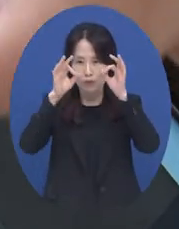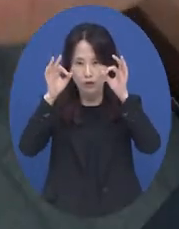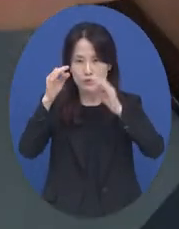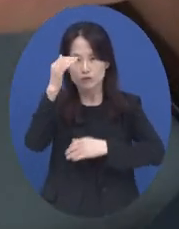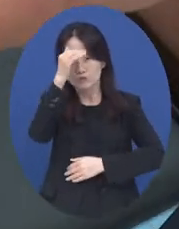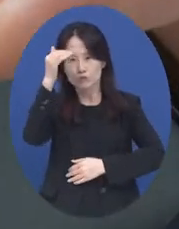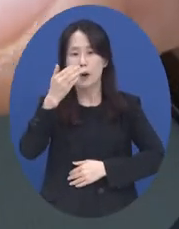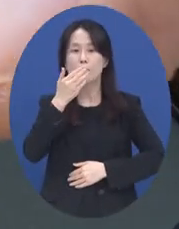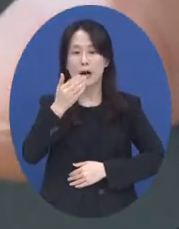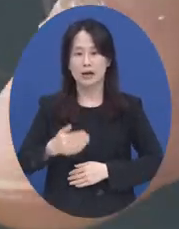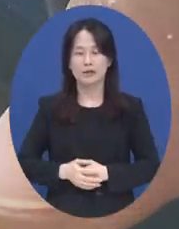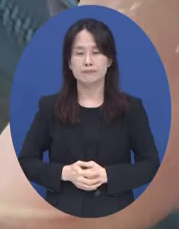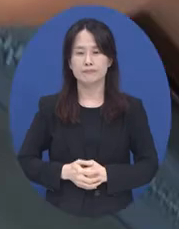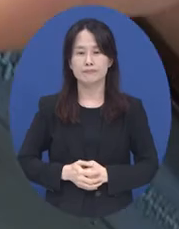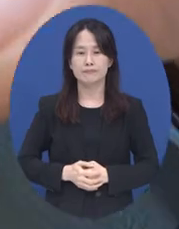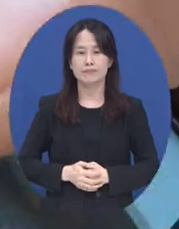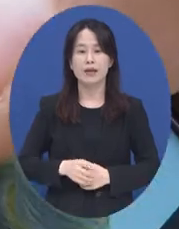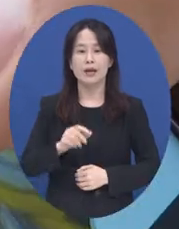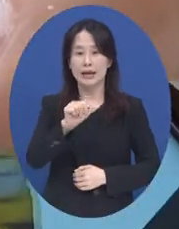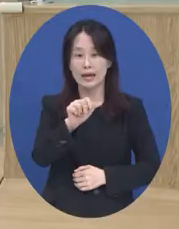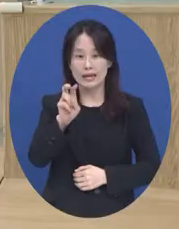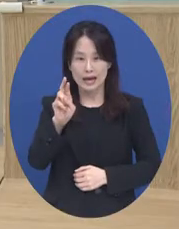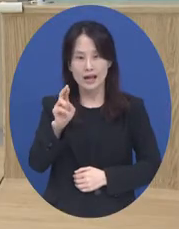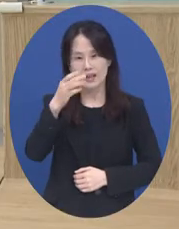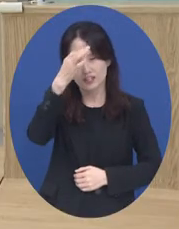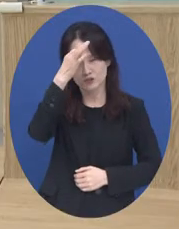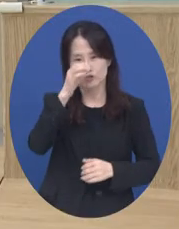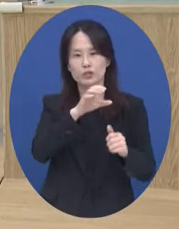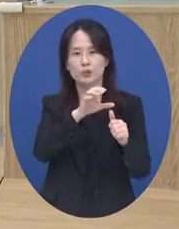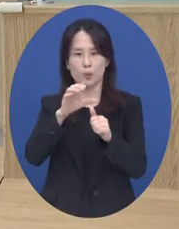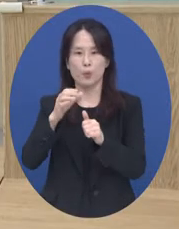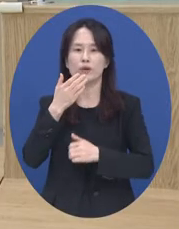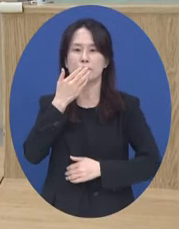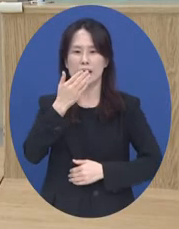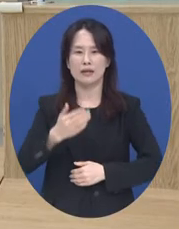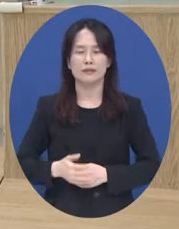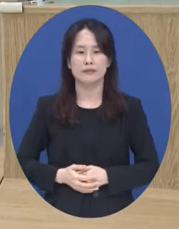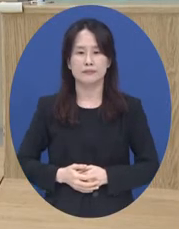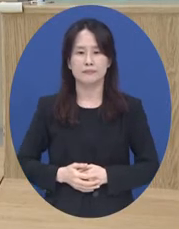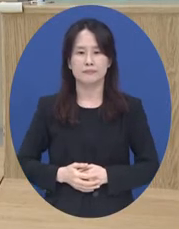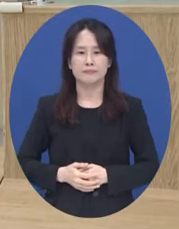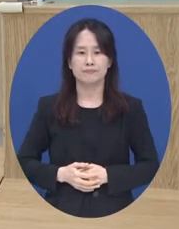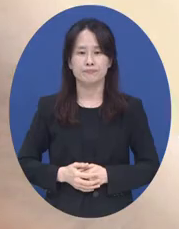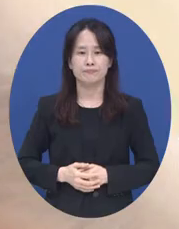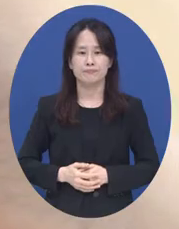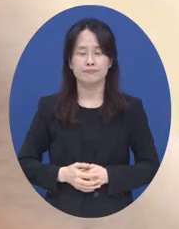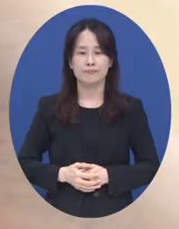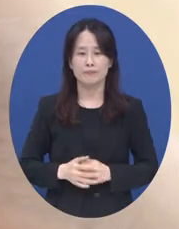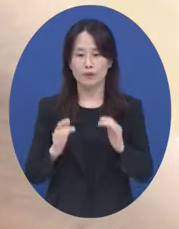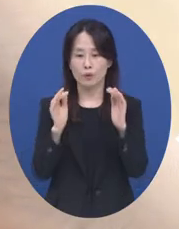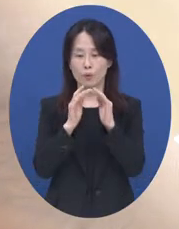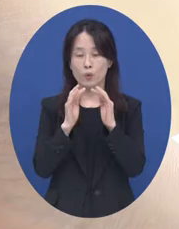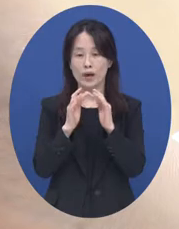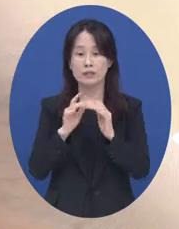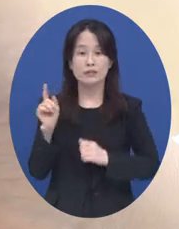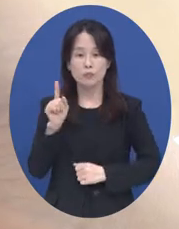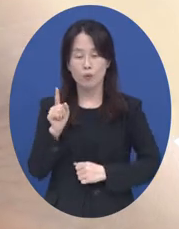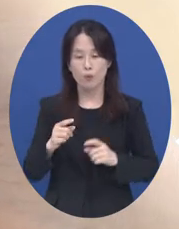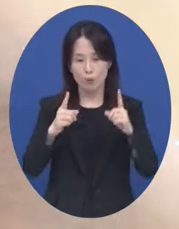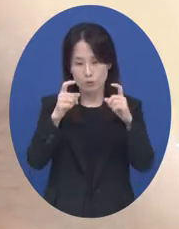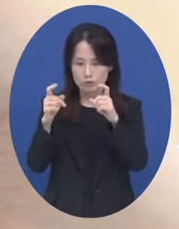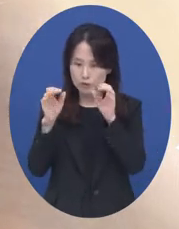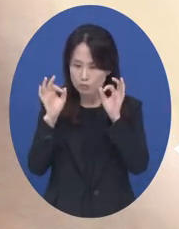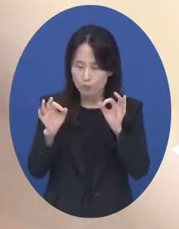쇼핑합니다. 증강현실, 즉 AR 기술이 적용돼 가능한 겁니다. 기존 온라인 쇼핑몰은 사진을